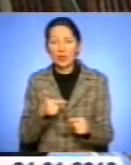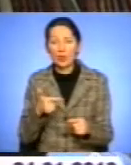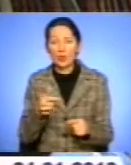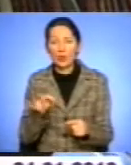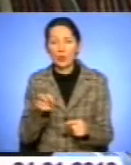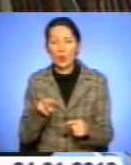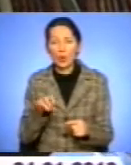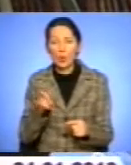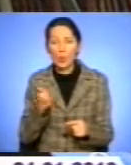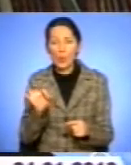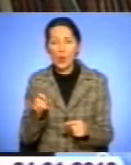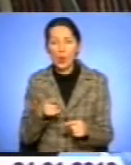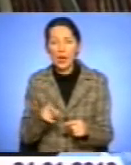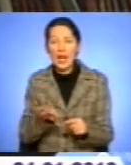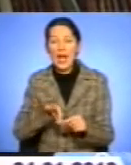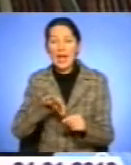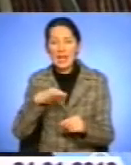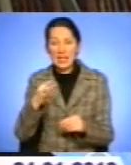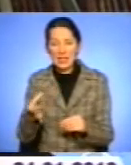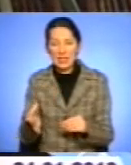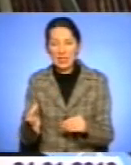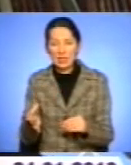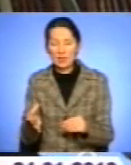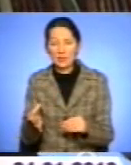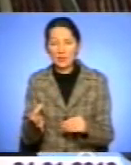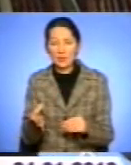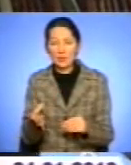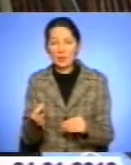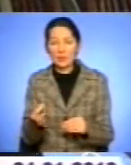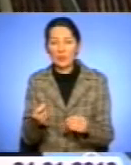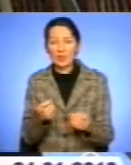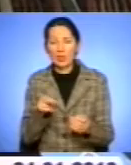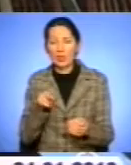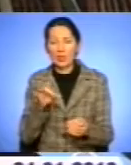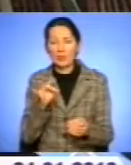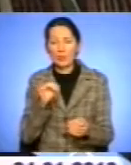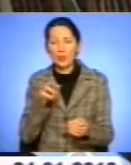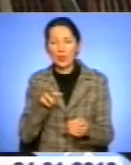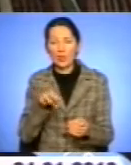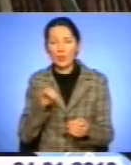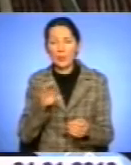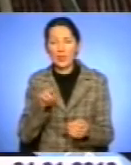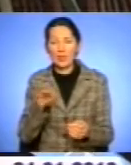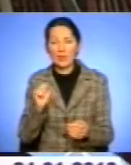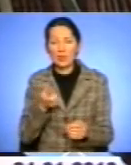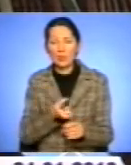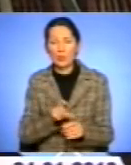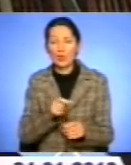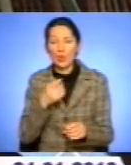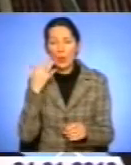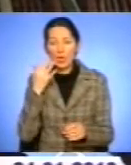дуже цікаво задумана режисером і реалізована художником-сценографом нашим, але його сьогодні чомусь немає